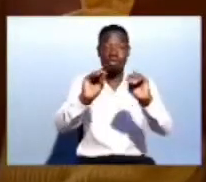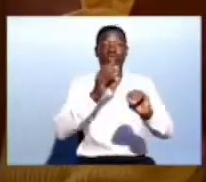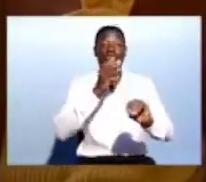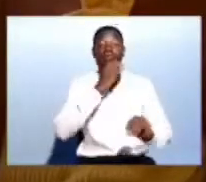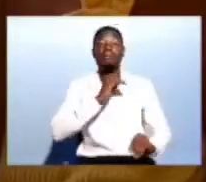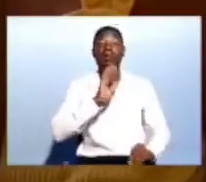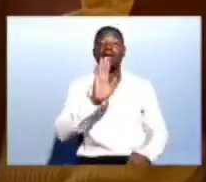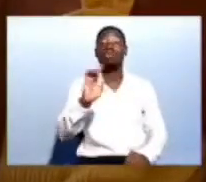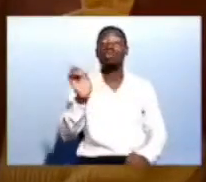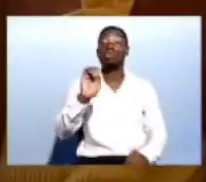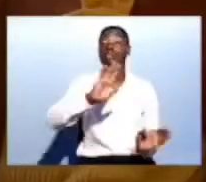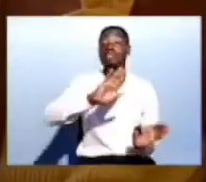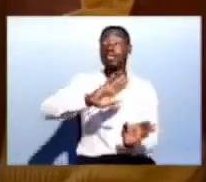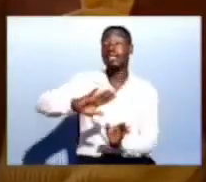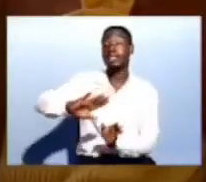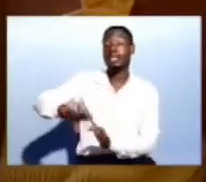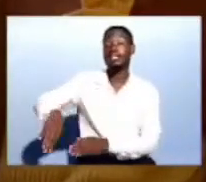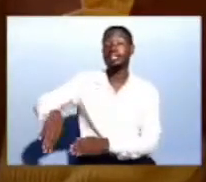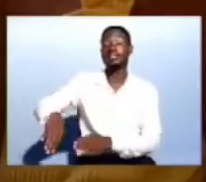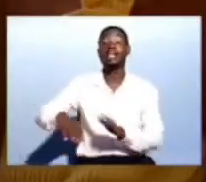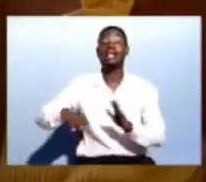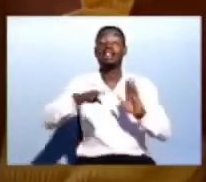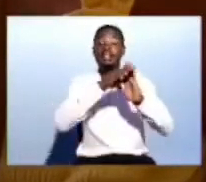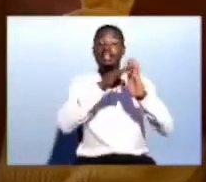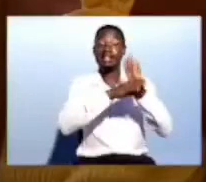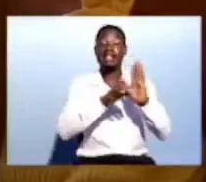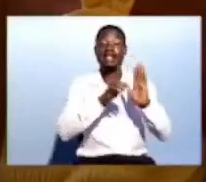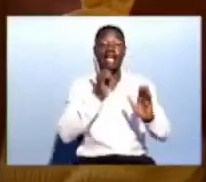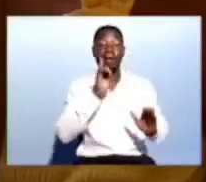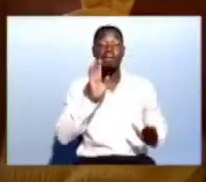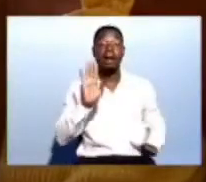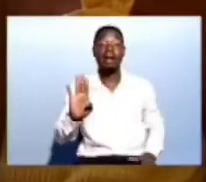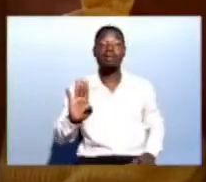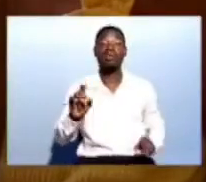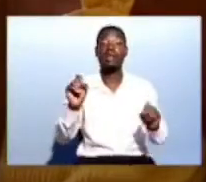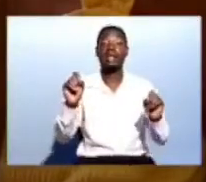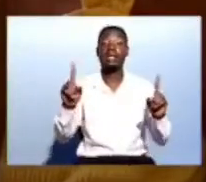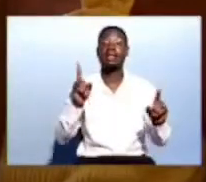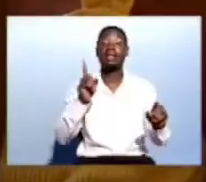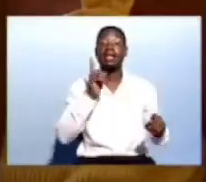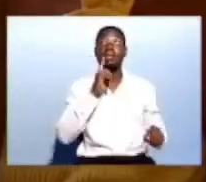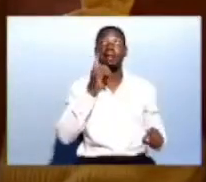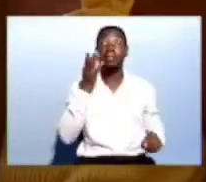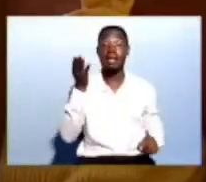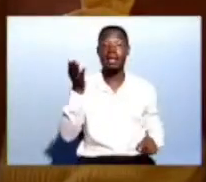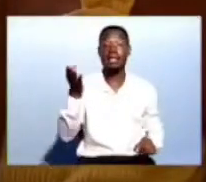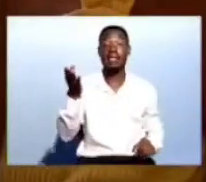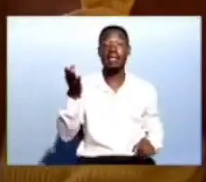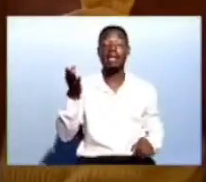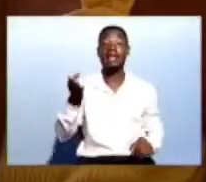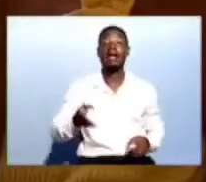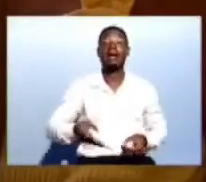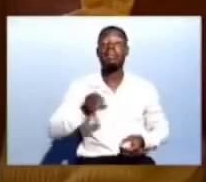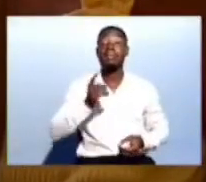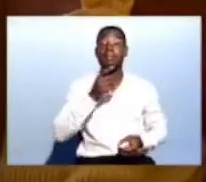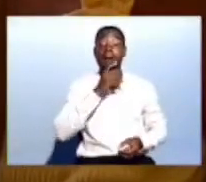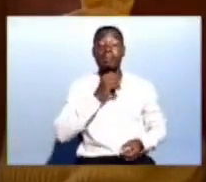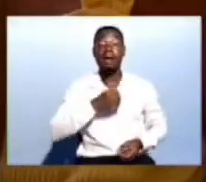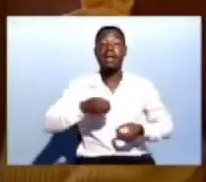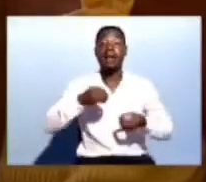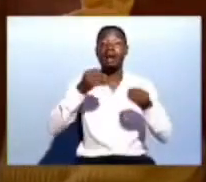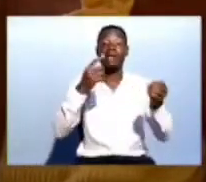usiiache sheria ya mama yako. Instructions za baba. Lakini mama yeye ana laws. Baba anapoweka zile